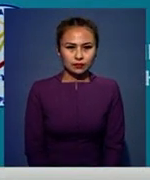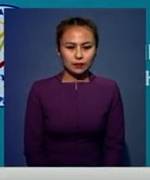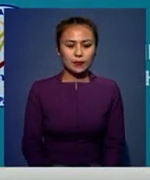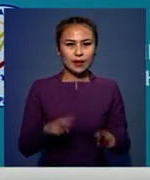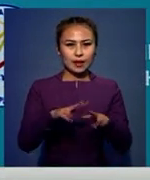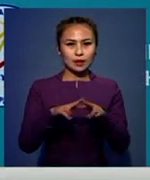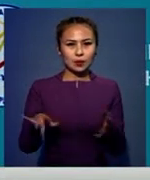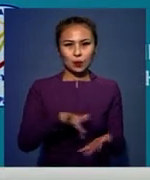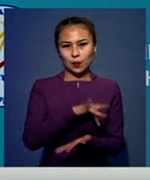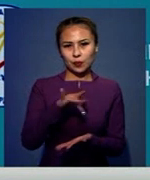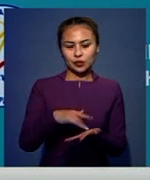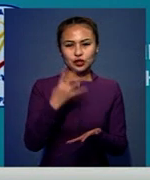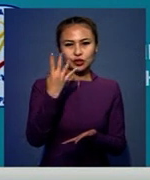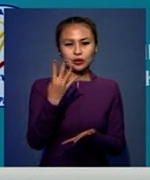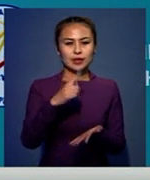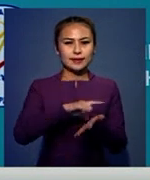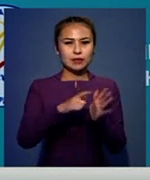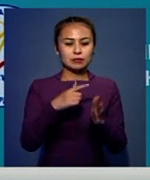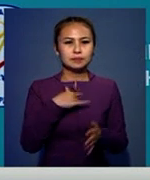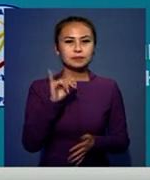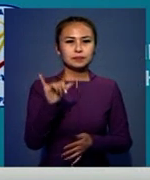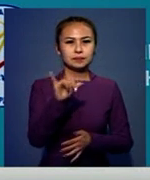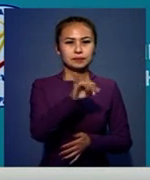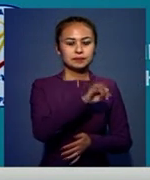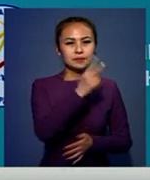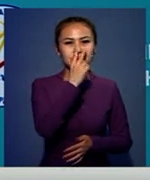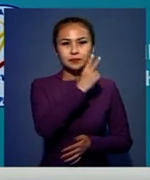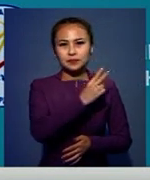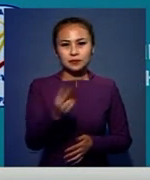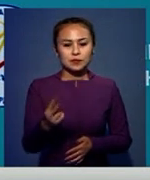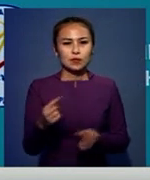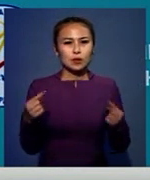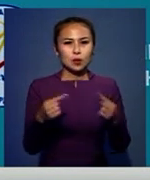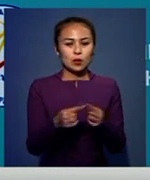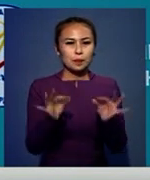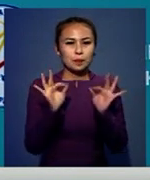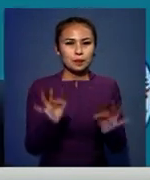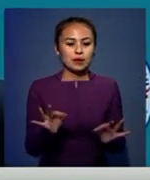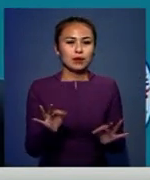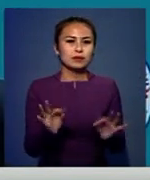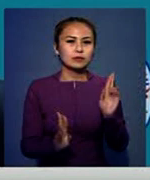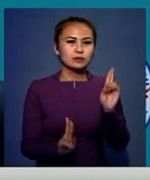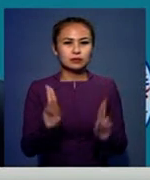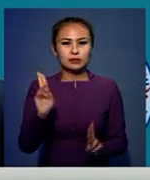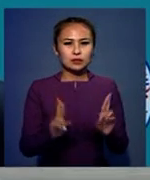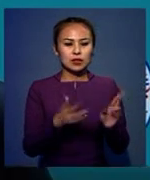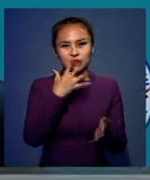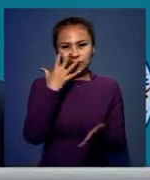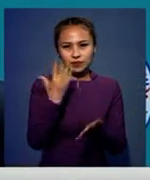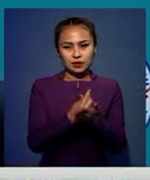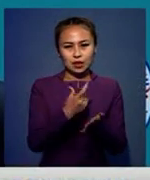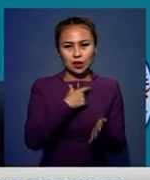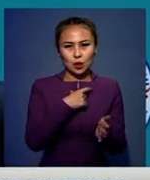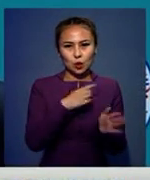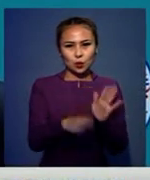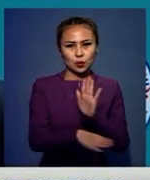Нұрсұлтан қаласындағы 4 бірдей сайлау учаскесін араладық. Біз сайлаудың демократиялық және транспарентті жүйесін көріп отырмыз. Өзінің дауыс беру құқығын